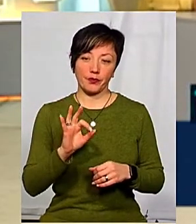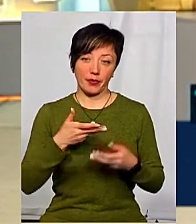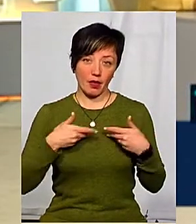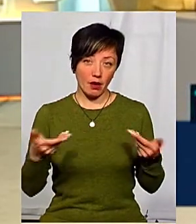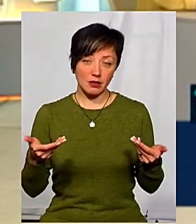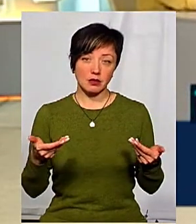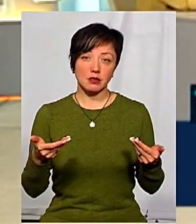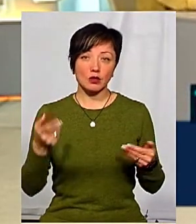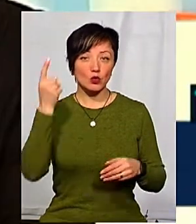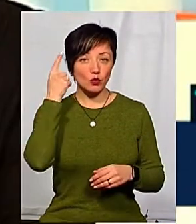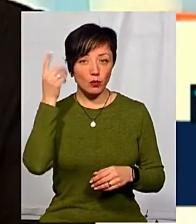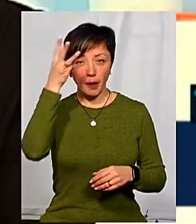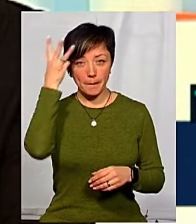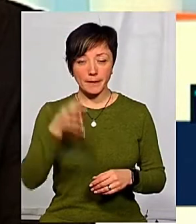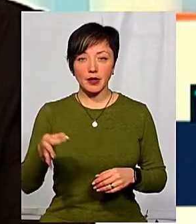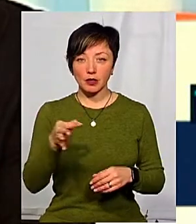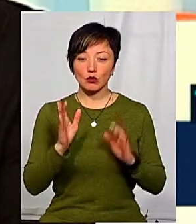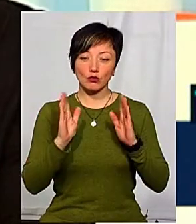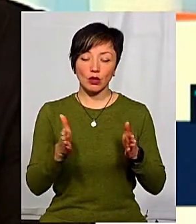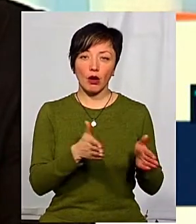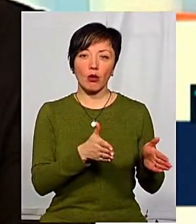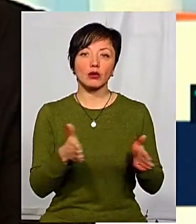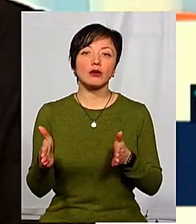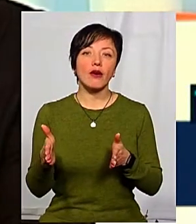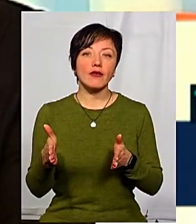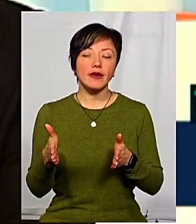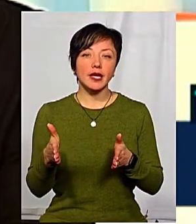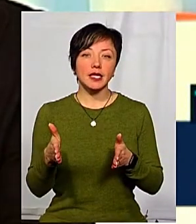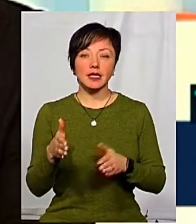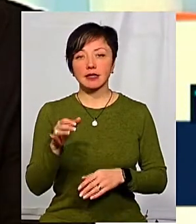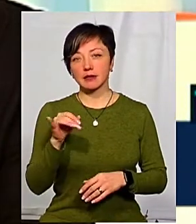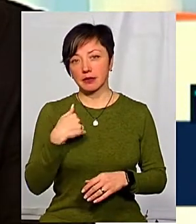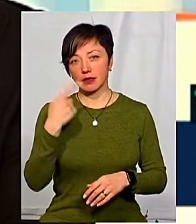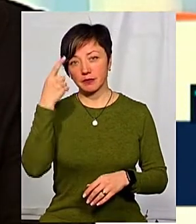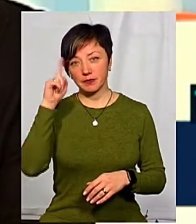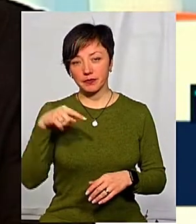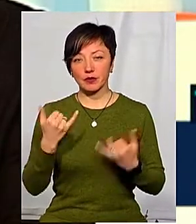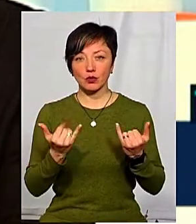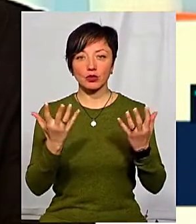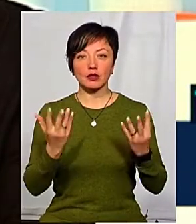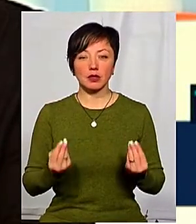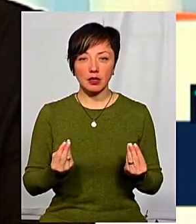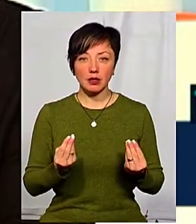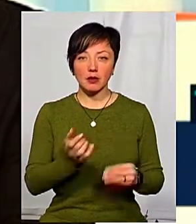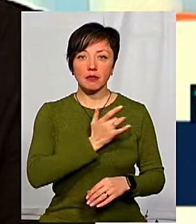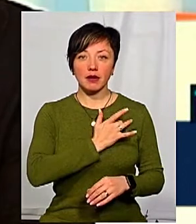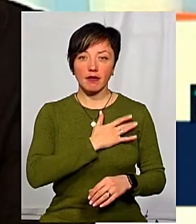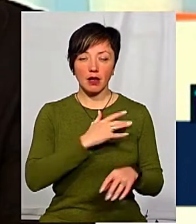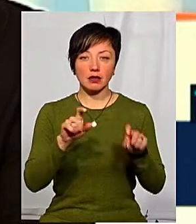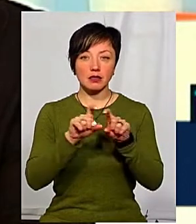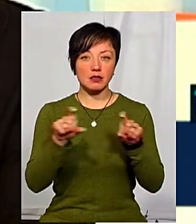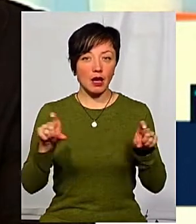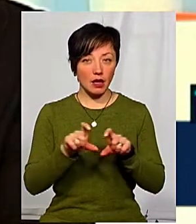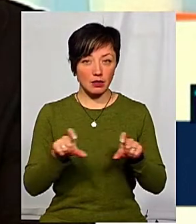нас, то я думаю, що Хмельниччина буде готова, ну і приватні, наскільки мені відомо, на сьогоднішній день навіть приватні